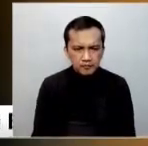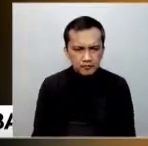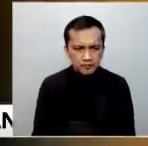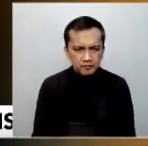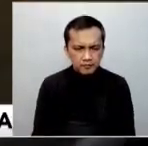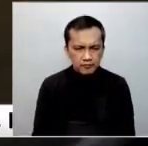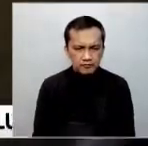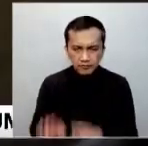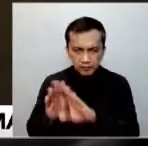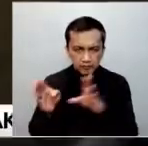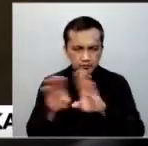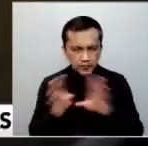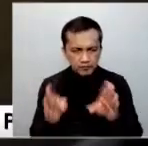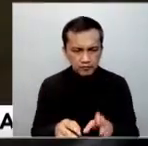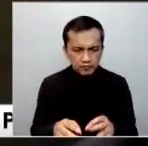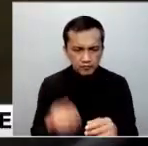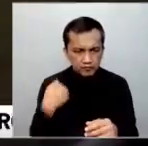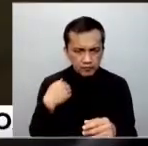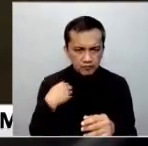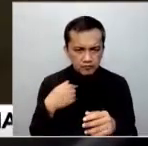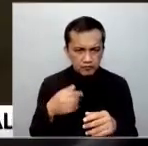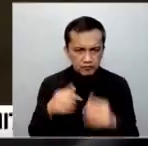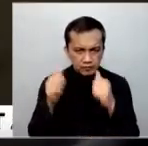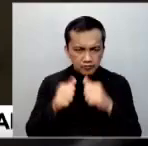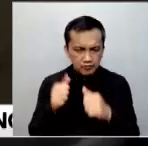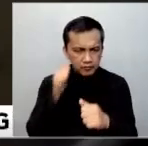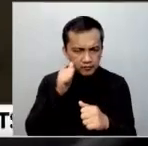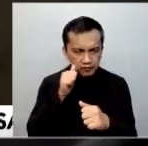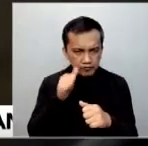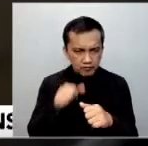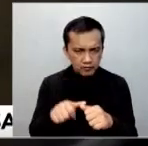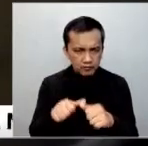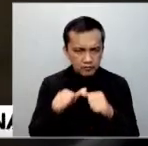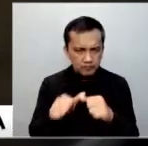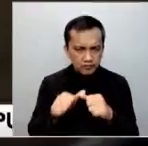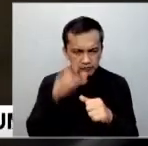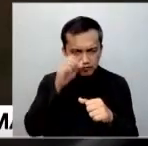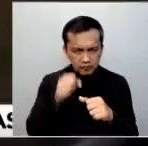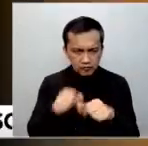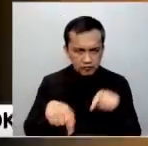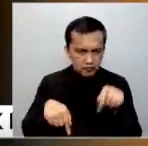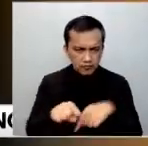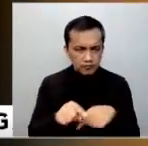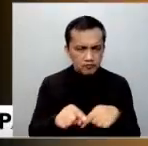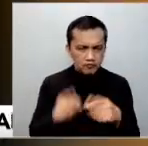Bukta mo! Nang hindi pumayag ang babae sa loob, pinagpatuloy ng mga lalaki ang pagsipa sa pinto.